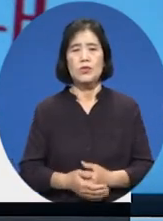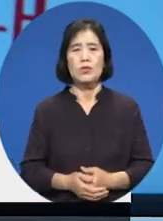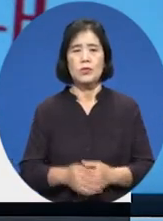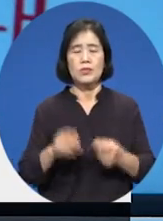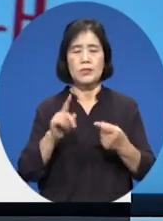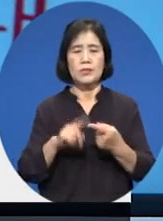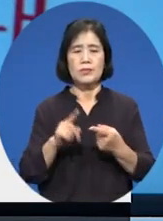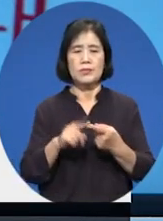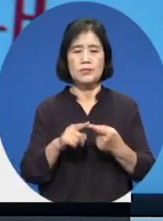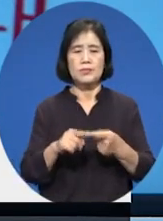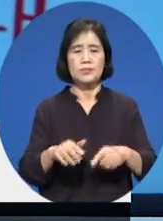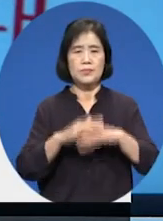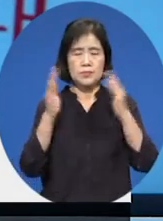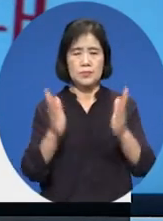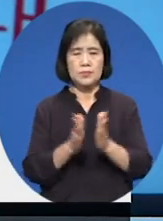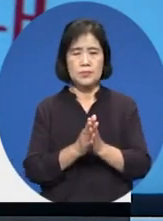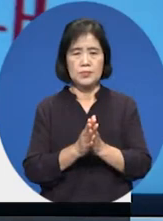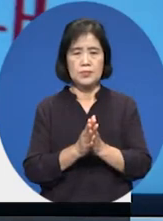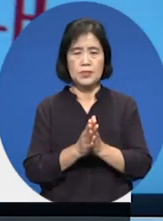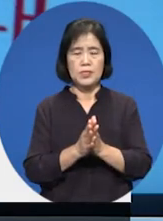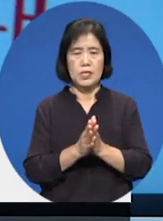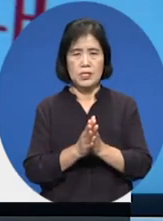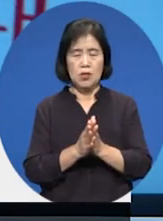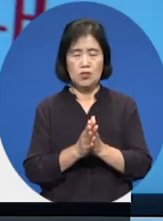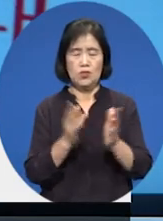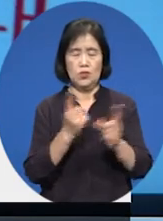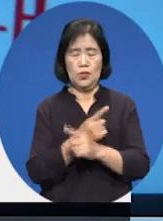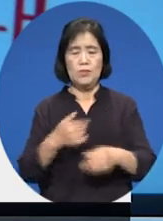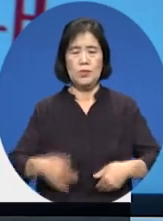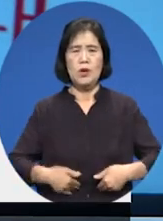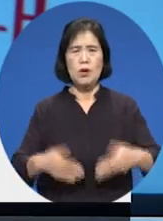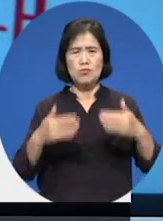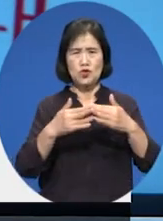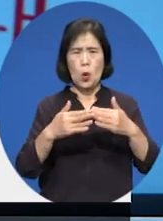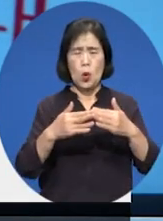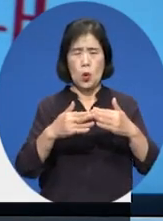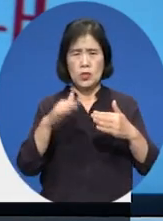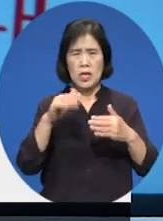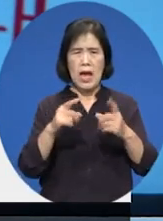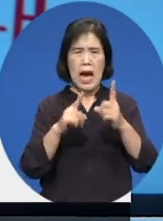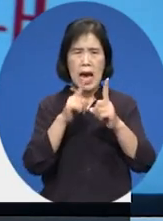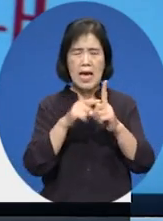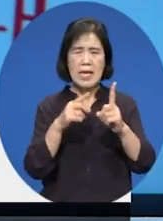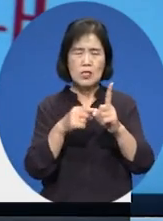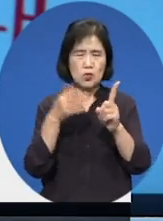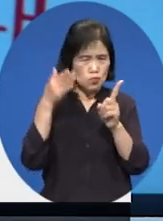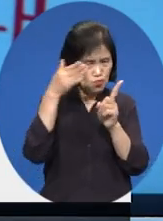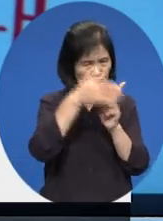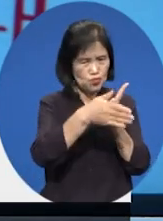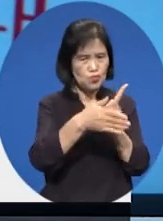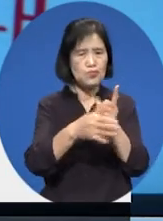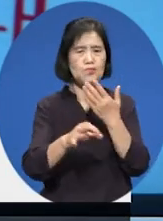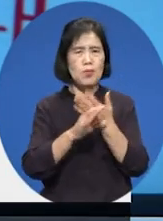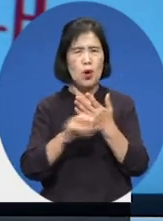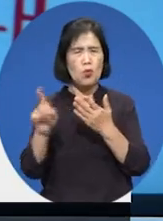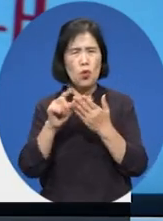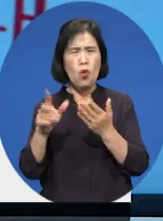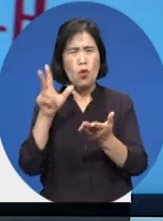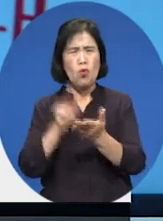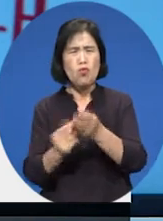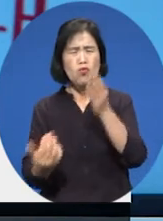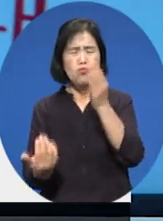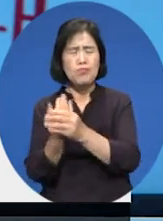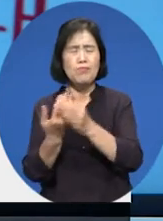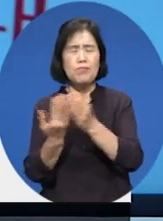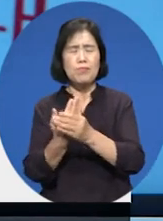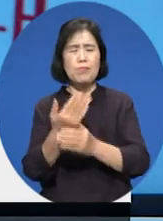부분들이 전체적으로 잡아야 됩니다. 부동산이라는 게 이렇게 한쪽 면만 잡기 시작하면은 이게 어디선가 또 풍선효과가